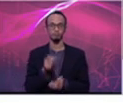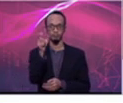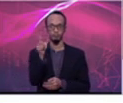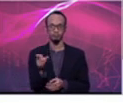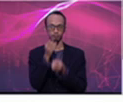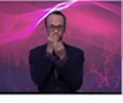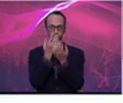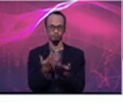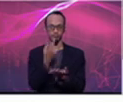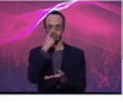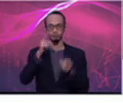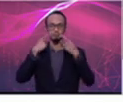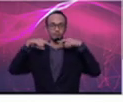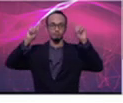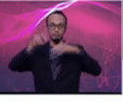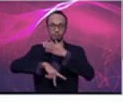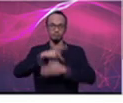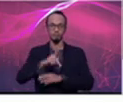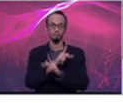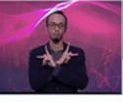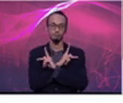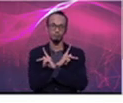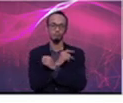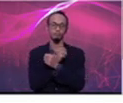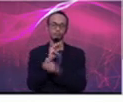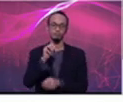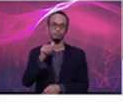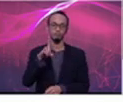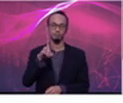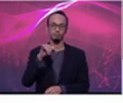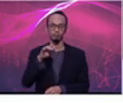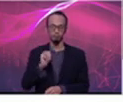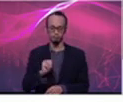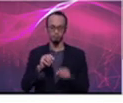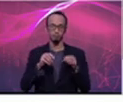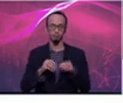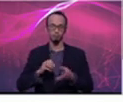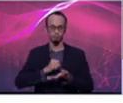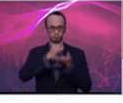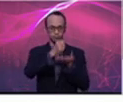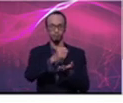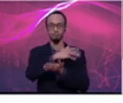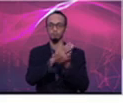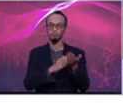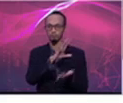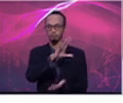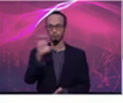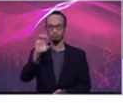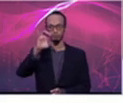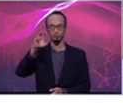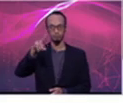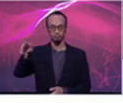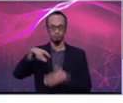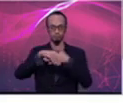Mohamad berkata bagi menjayakan program kasih Madani Yapim itu pihaknya memperuntukkan lebih rengah juta dalam usaha